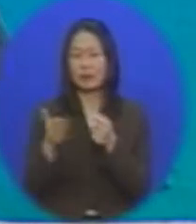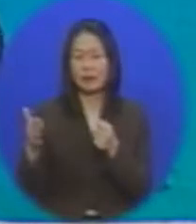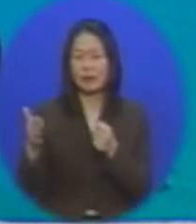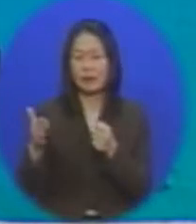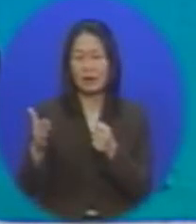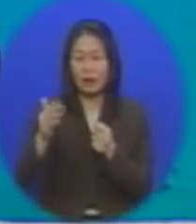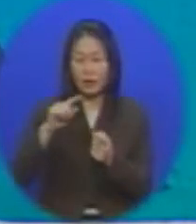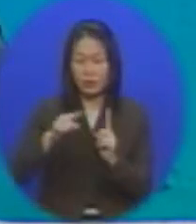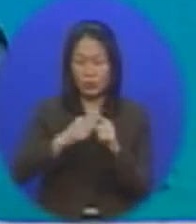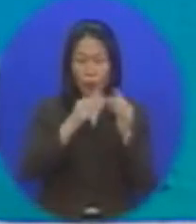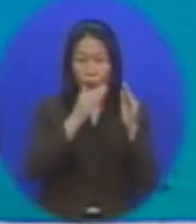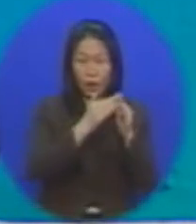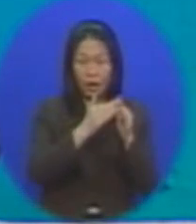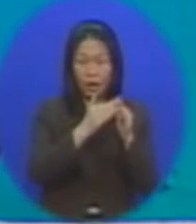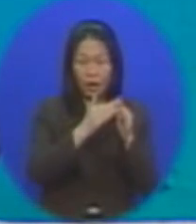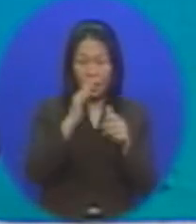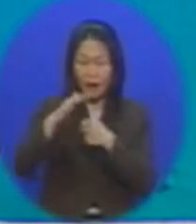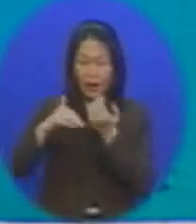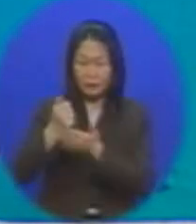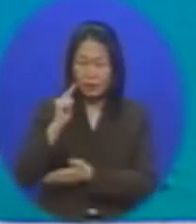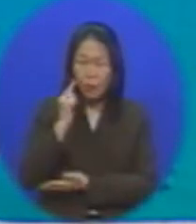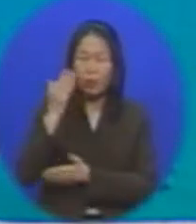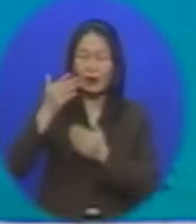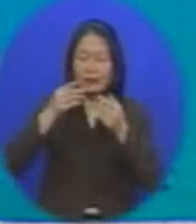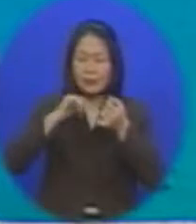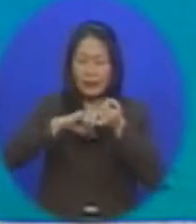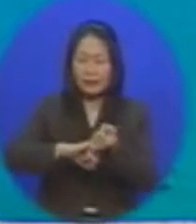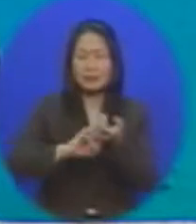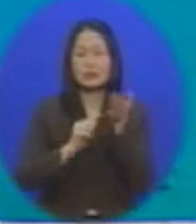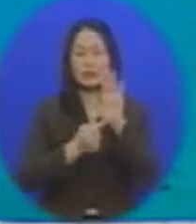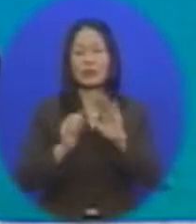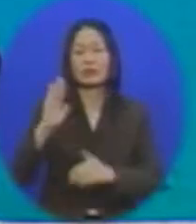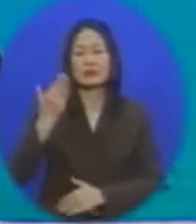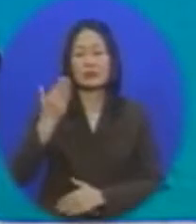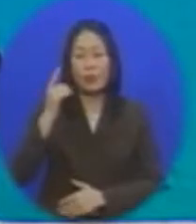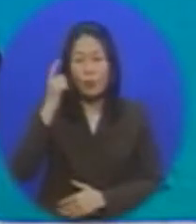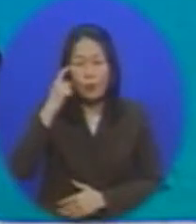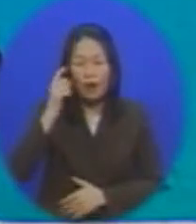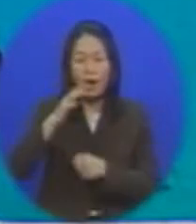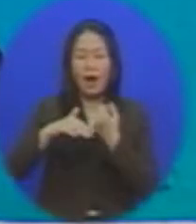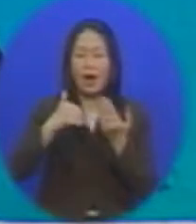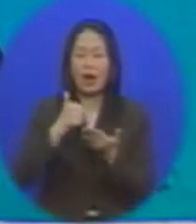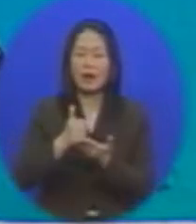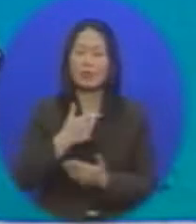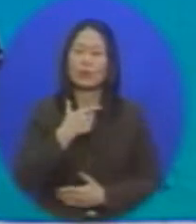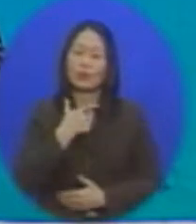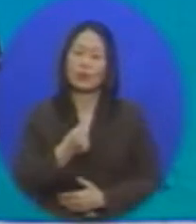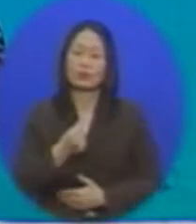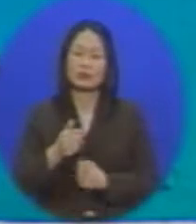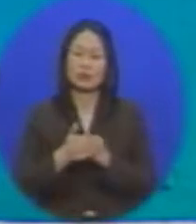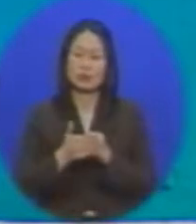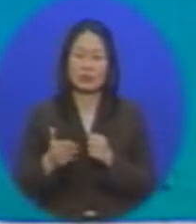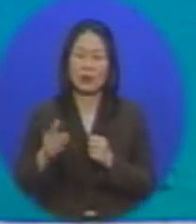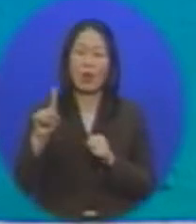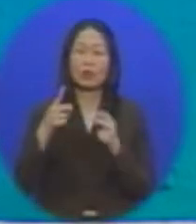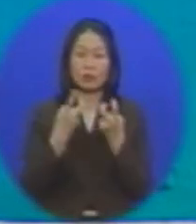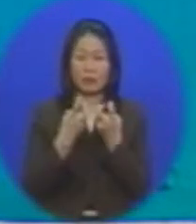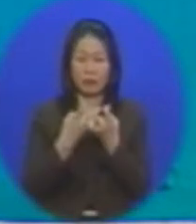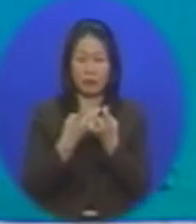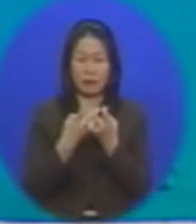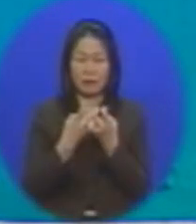하나님의 용 광 은 반드시 드러나게 돼 있어 그게 하나님의 소원 이니까요 그럼 어떻게 하면 그렇게